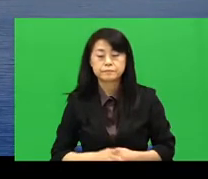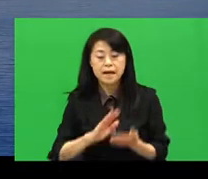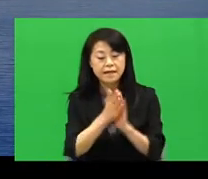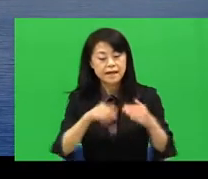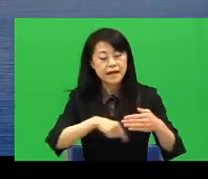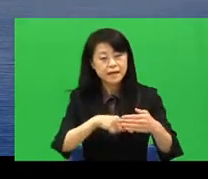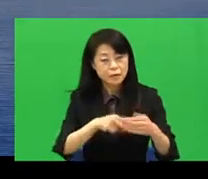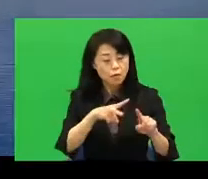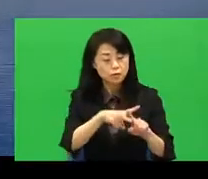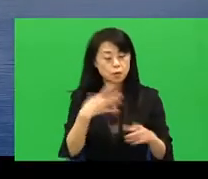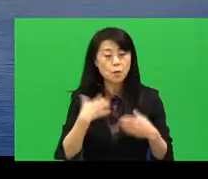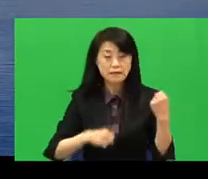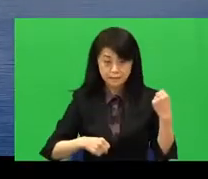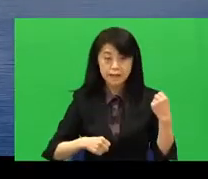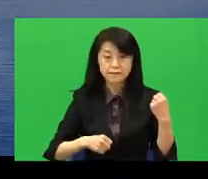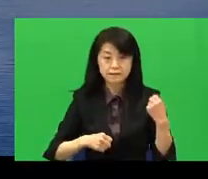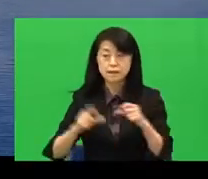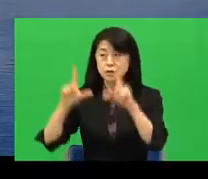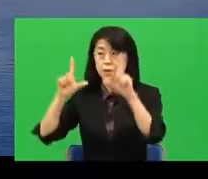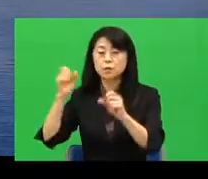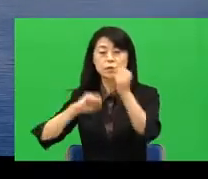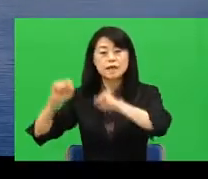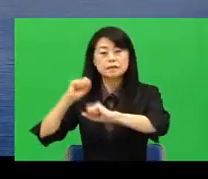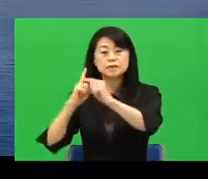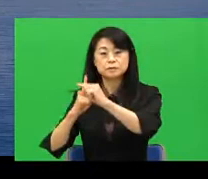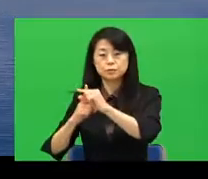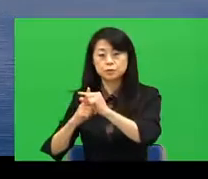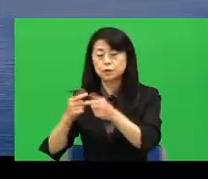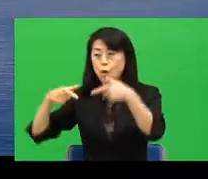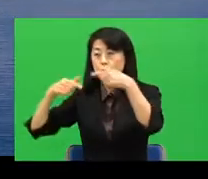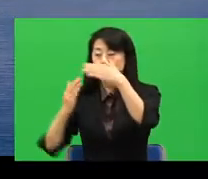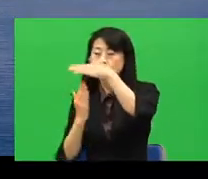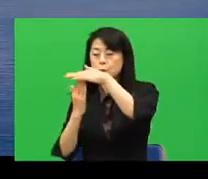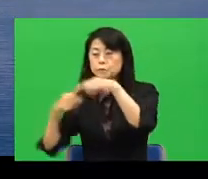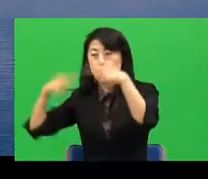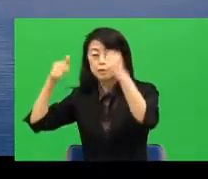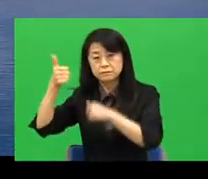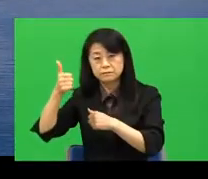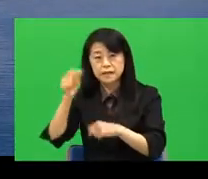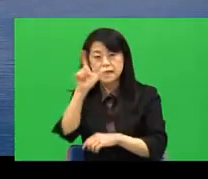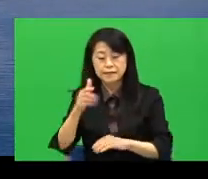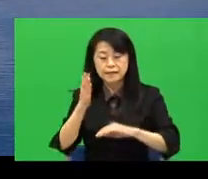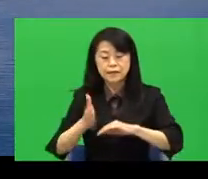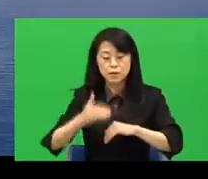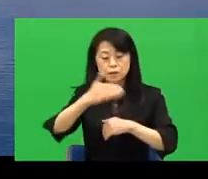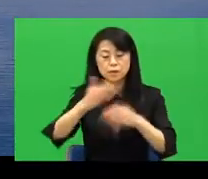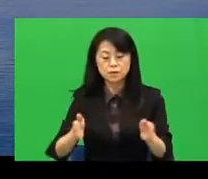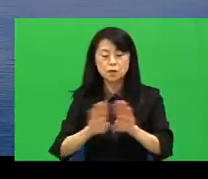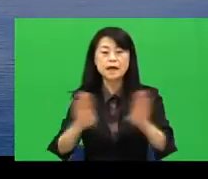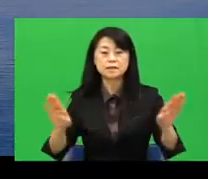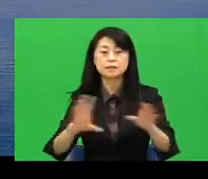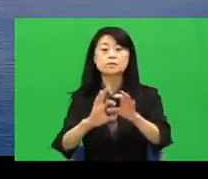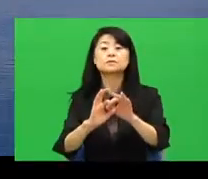県内の小学生にですね、東京で活躍するトップシェフがイタリア料理教室を開催するということです